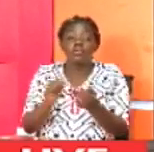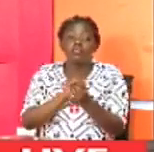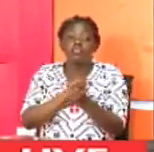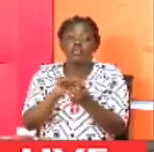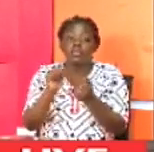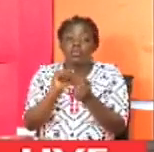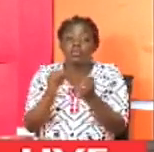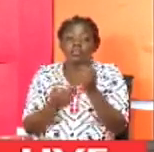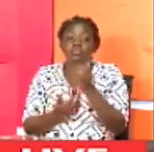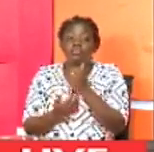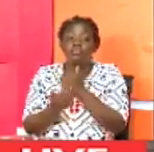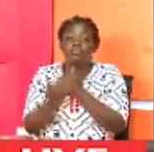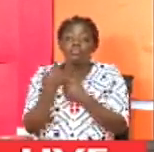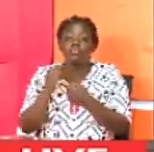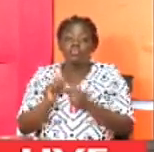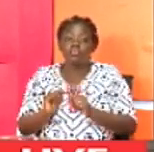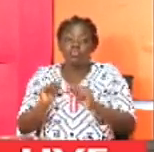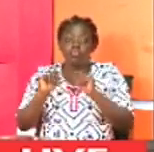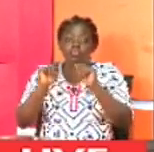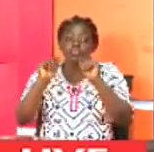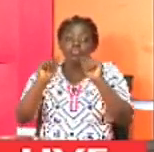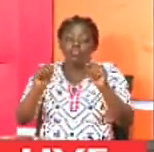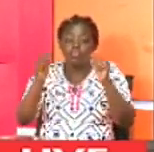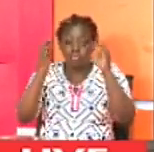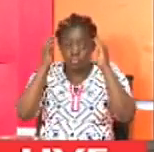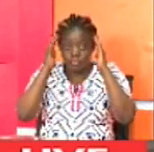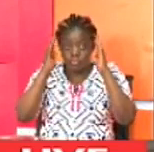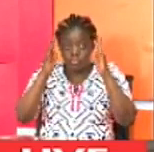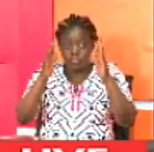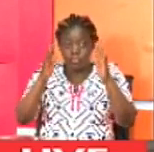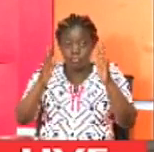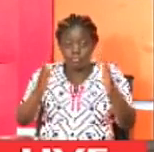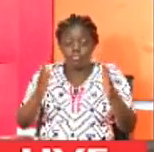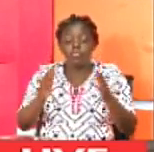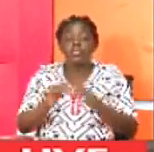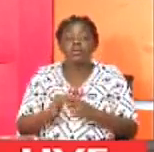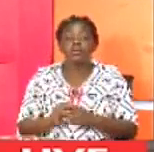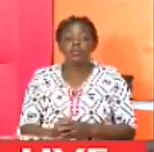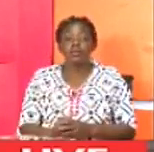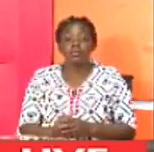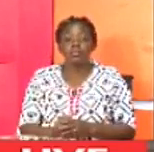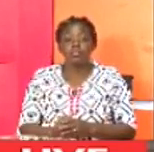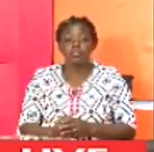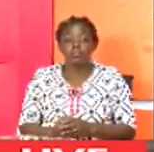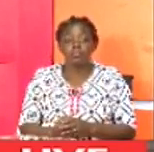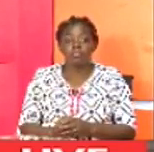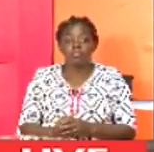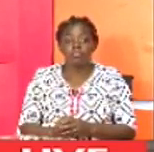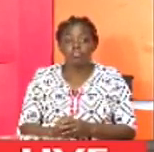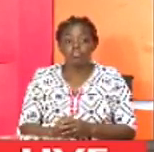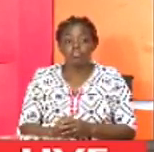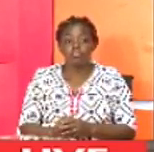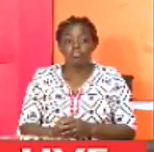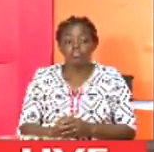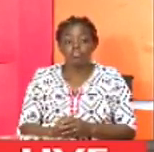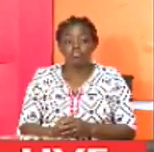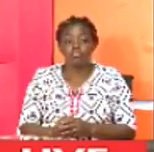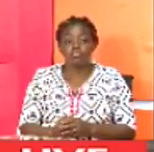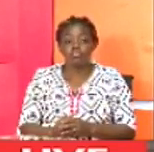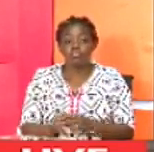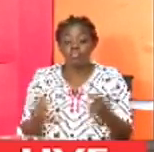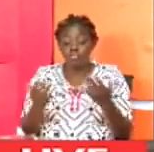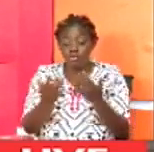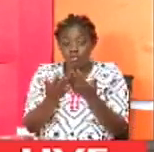makya tumutwale emiti yana namutamba ekyalo bakiyita Royal 2